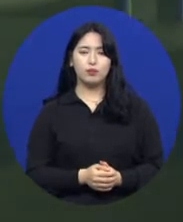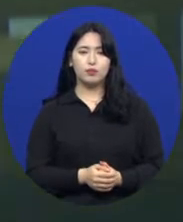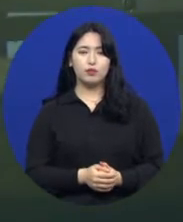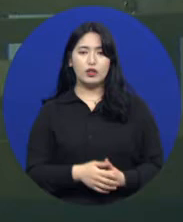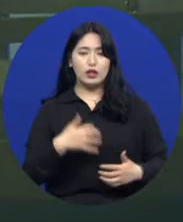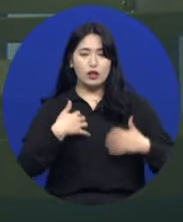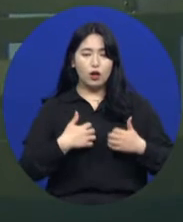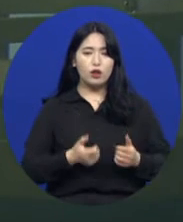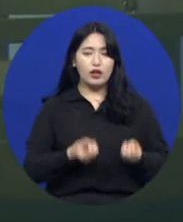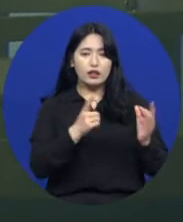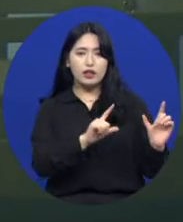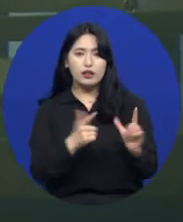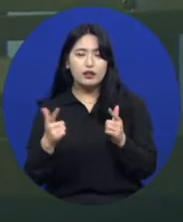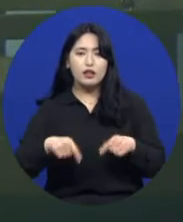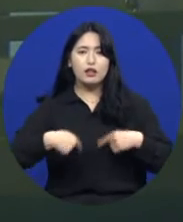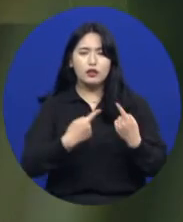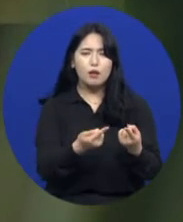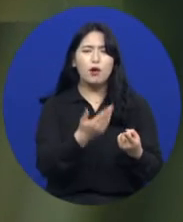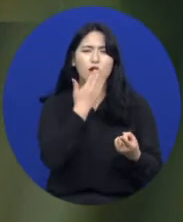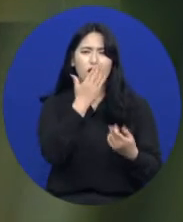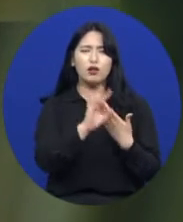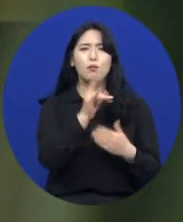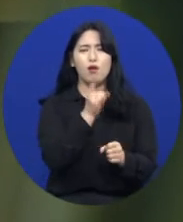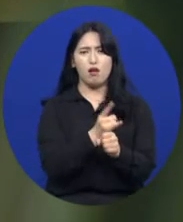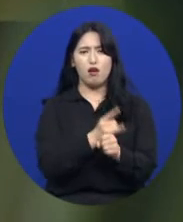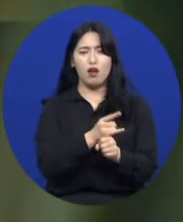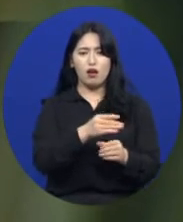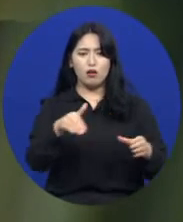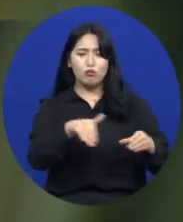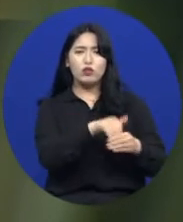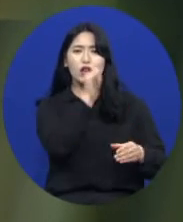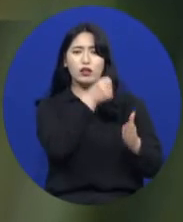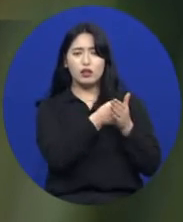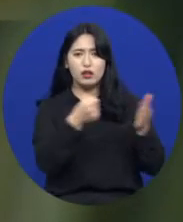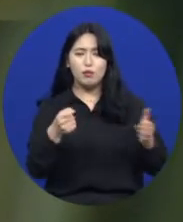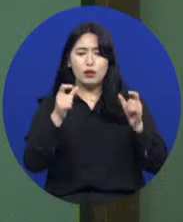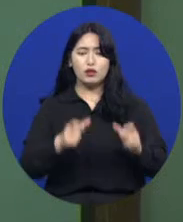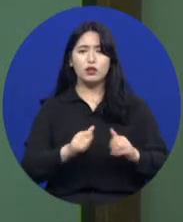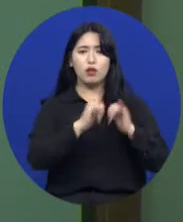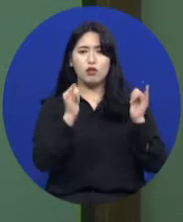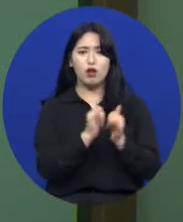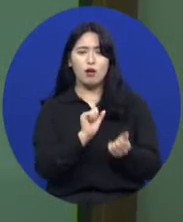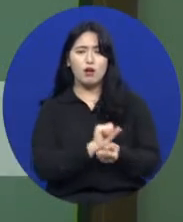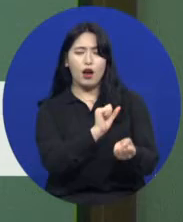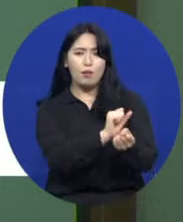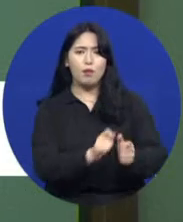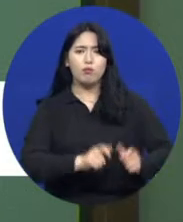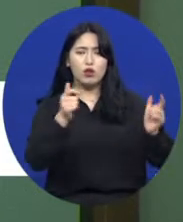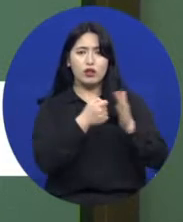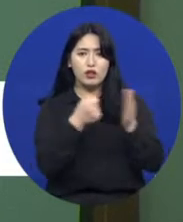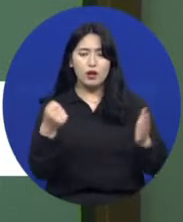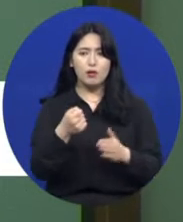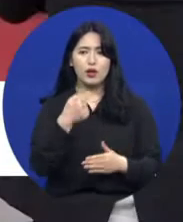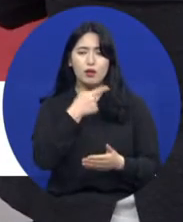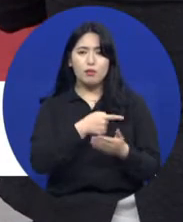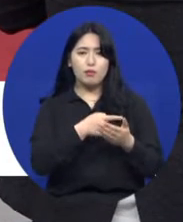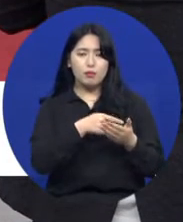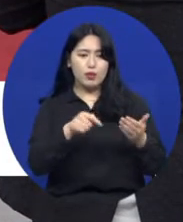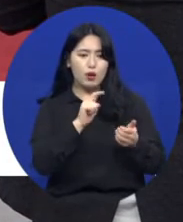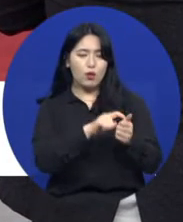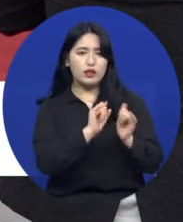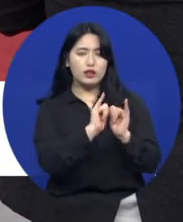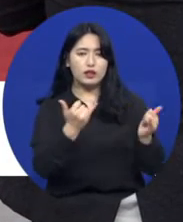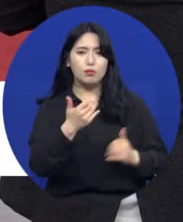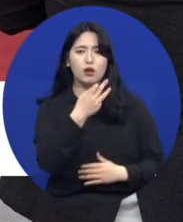경조사에 가급적 참여하려는 문화를 매개로 지역 감염이 다시 급증하면서 직장과 피로연발 확진자만 18명.